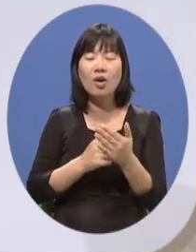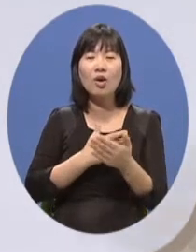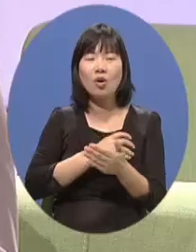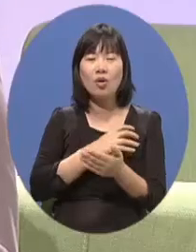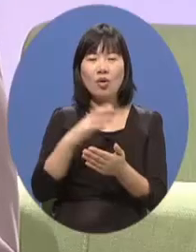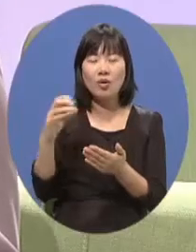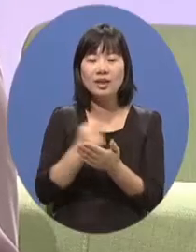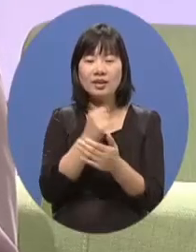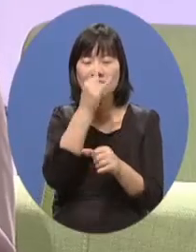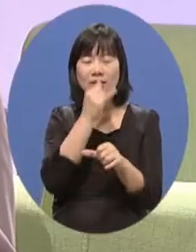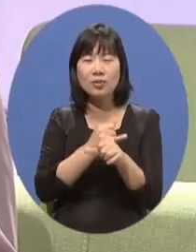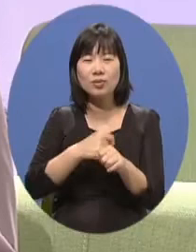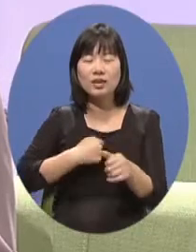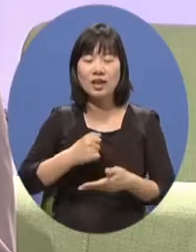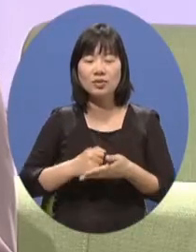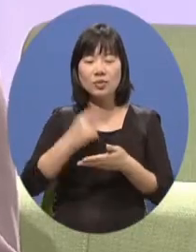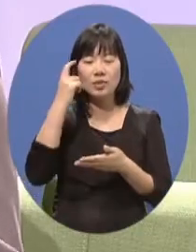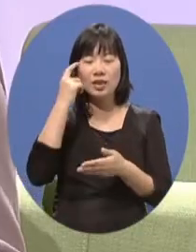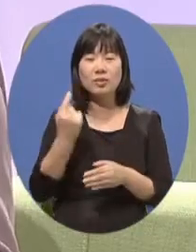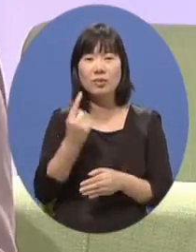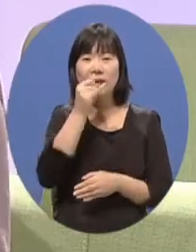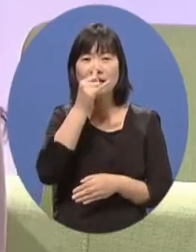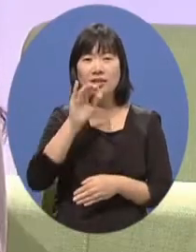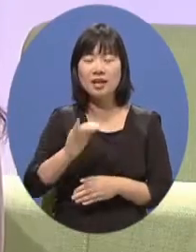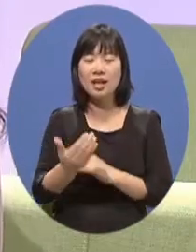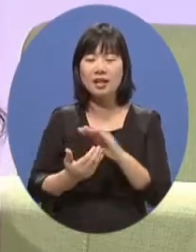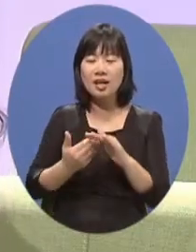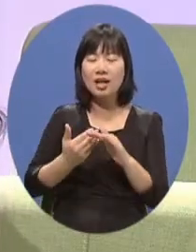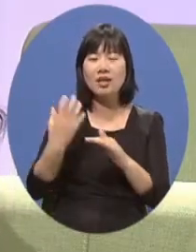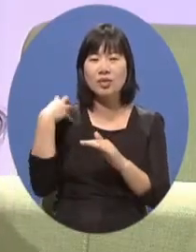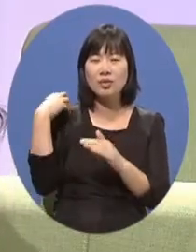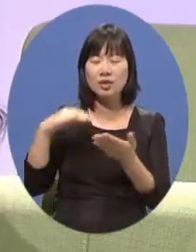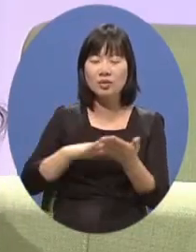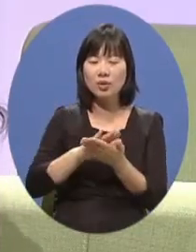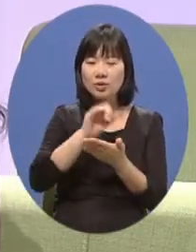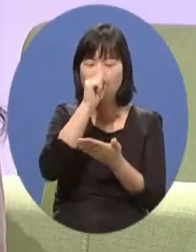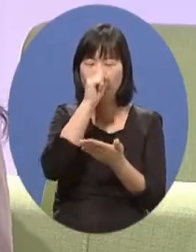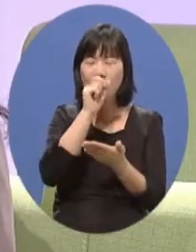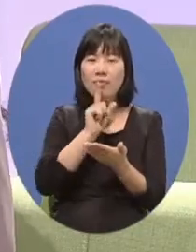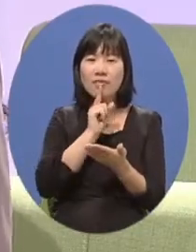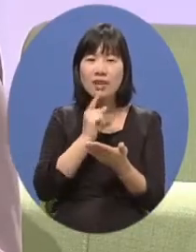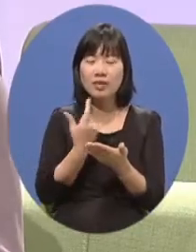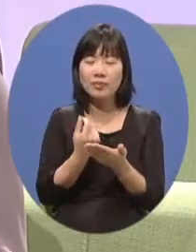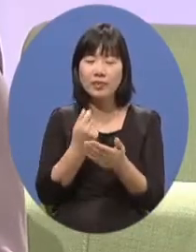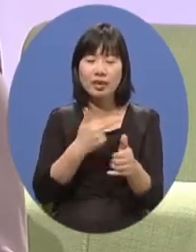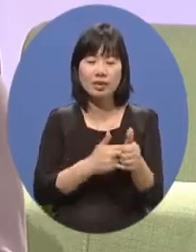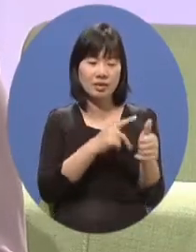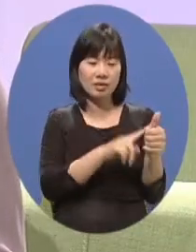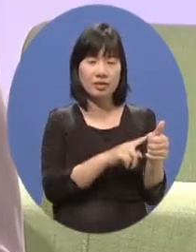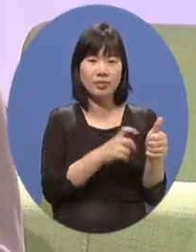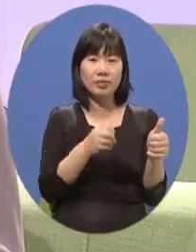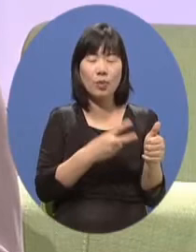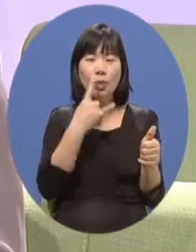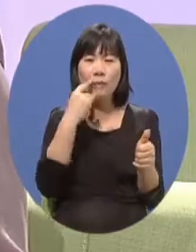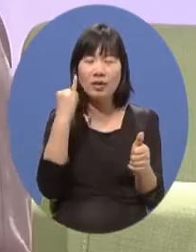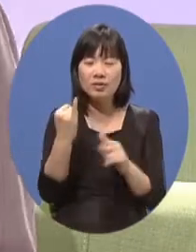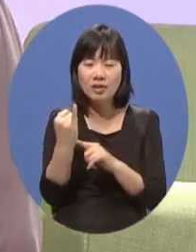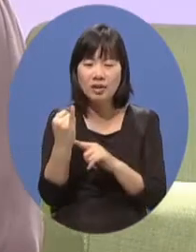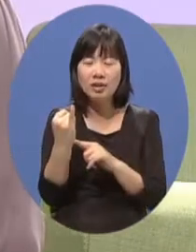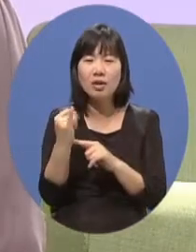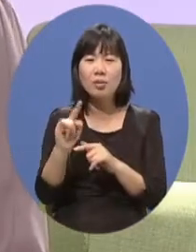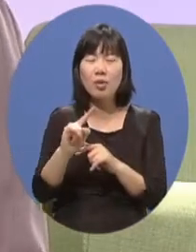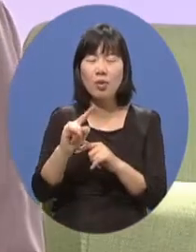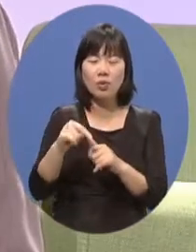획득하고 자존감이 높아지는데 역할놀이 아까 좋아한다고 얘기하신 것 같은데 선생님이나 네. 엄마나 뭔가